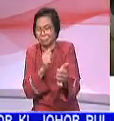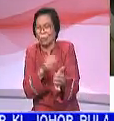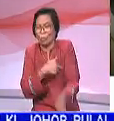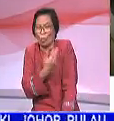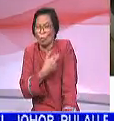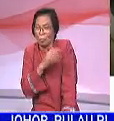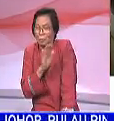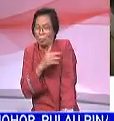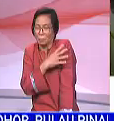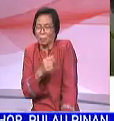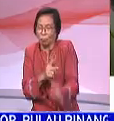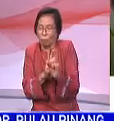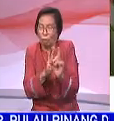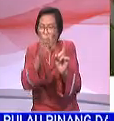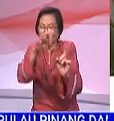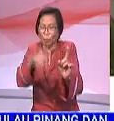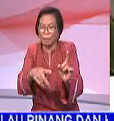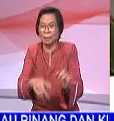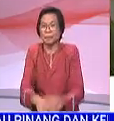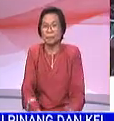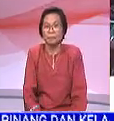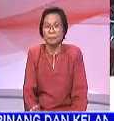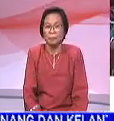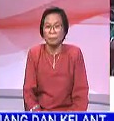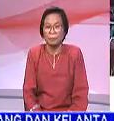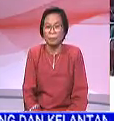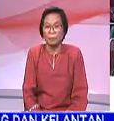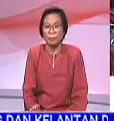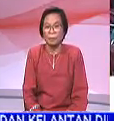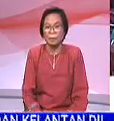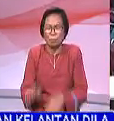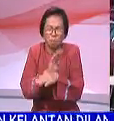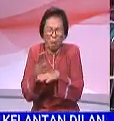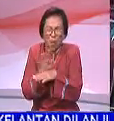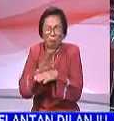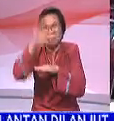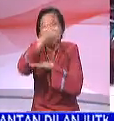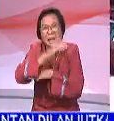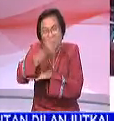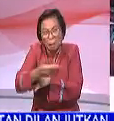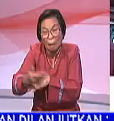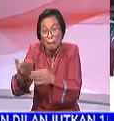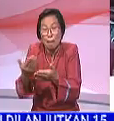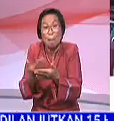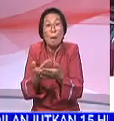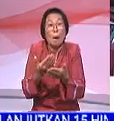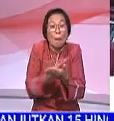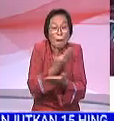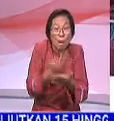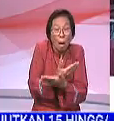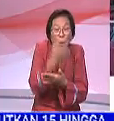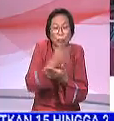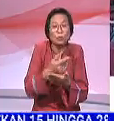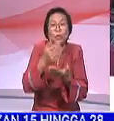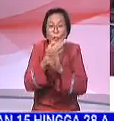pembaziran selain terus patuh SOP yang telah ditetapkan. Walaupun dalam kesibukan mencari barangan mentah bagi persiapan juadah